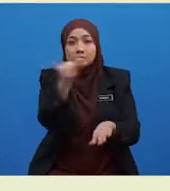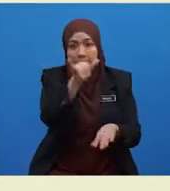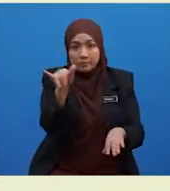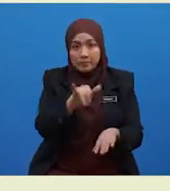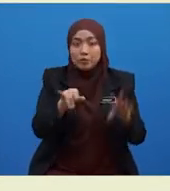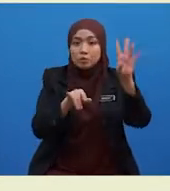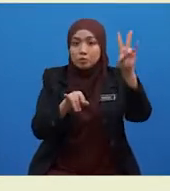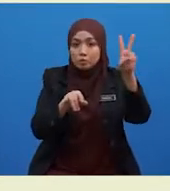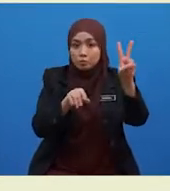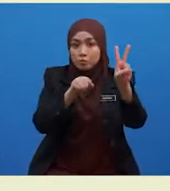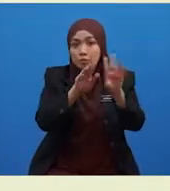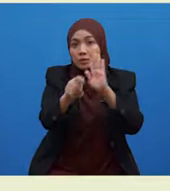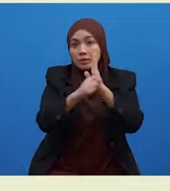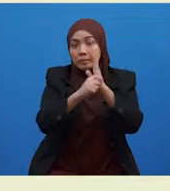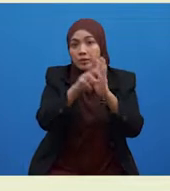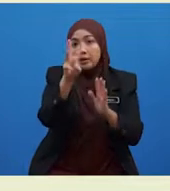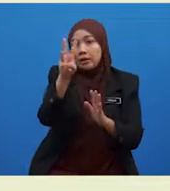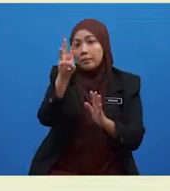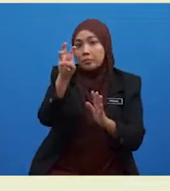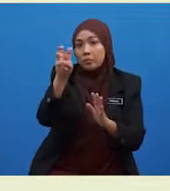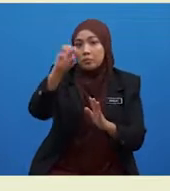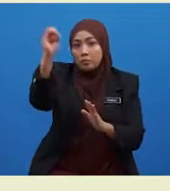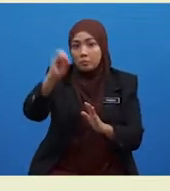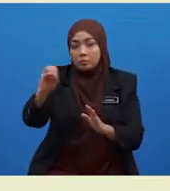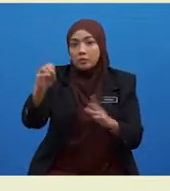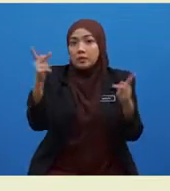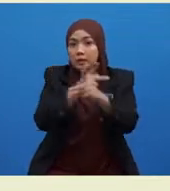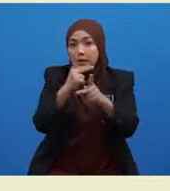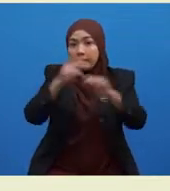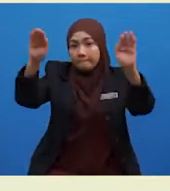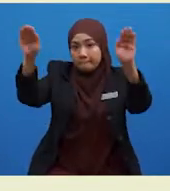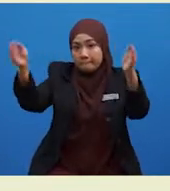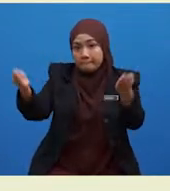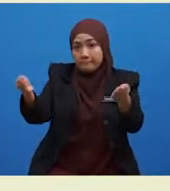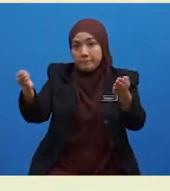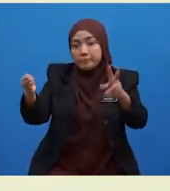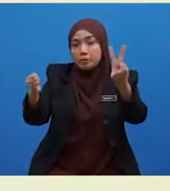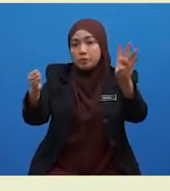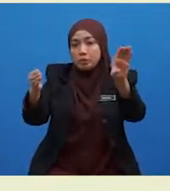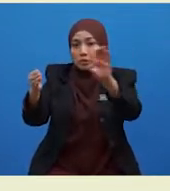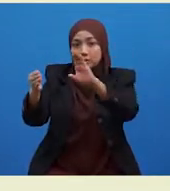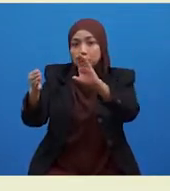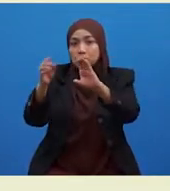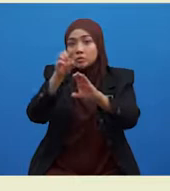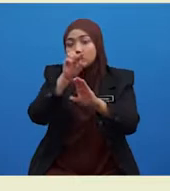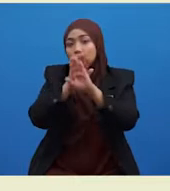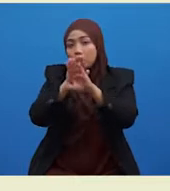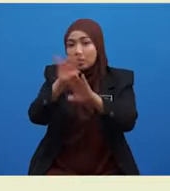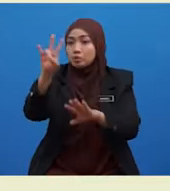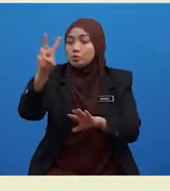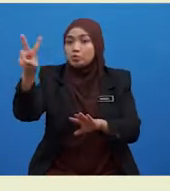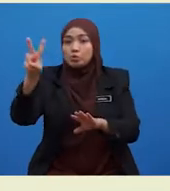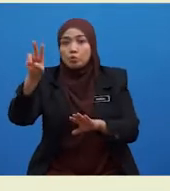dengan 72 tambah 60% darab dengan dalam kurungan 200 tolak